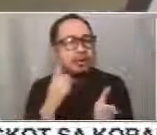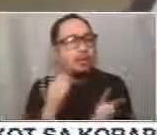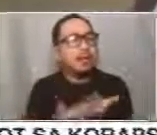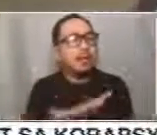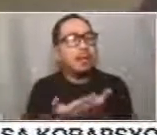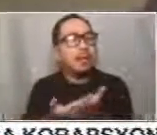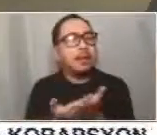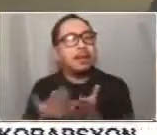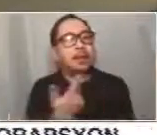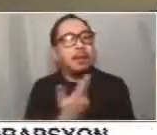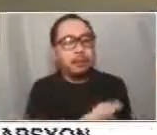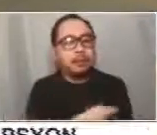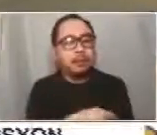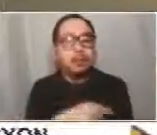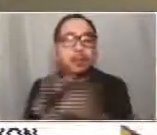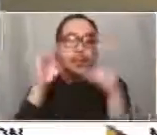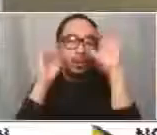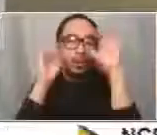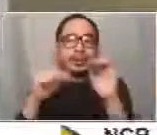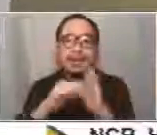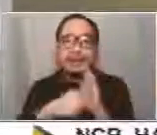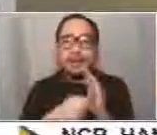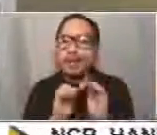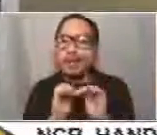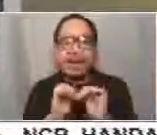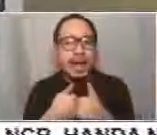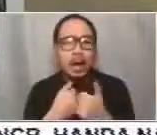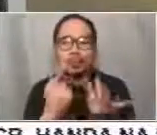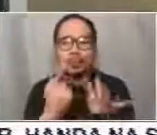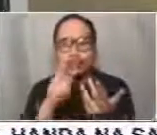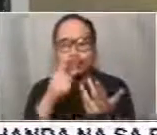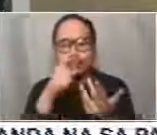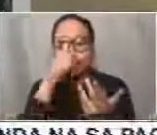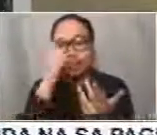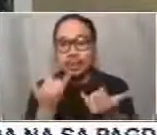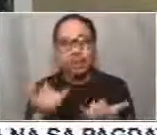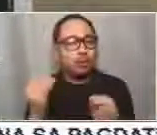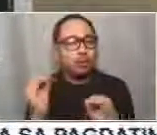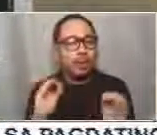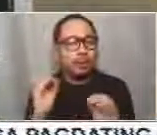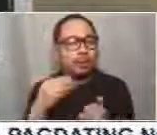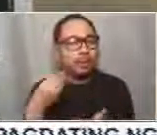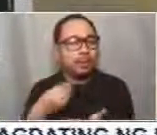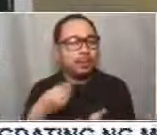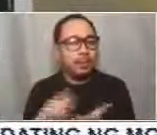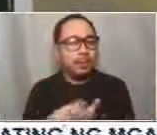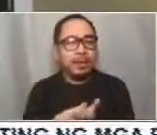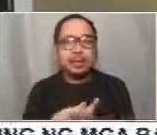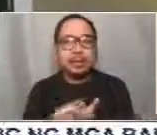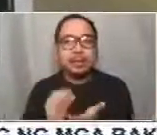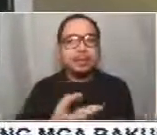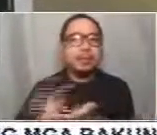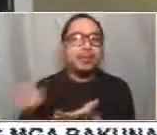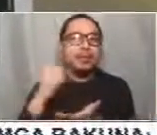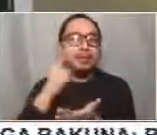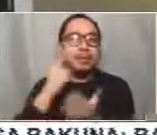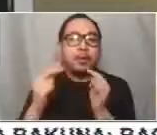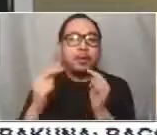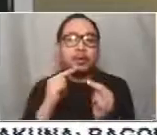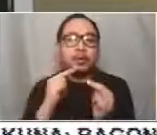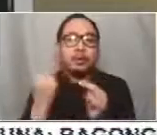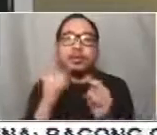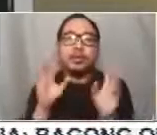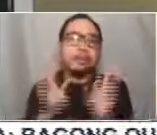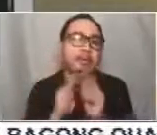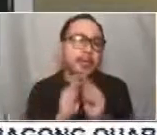pulong ng MMDA, Metro Manila Mayors at IATF na tatlong klaseng bakuna ang ilalaan